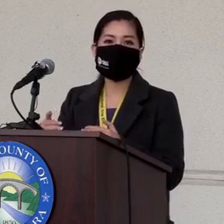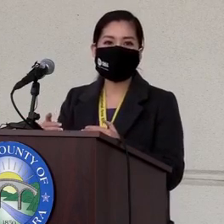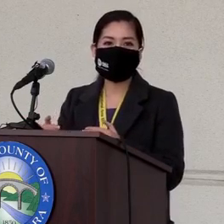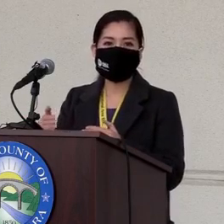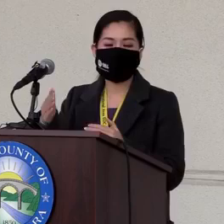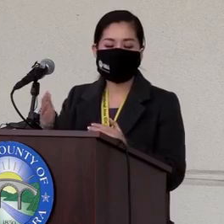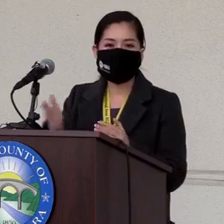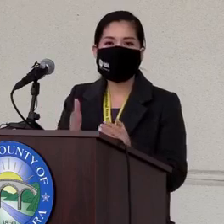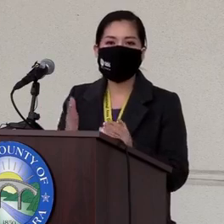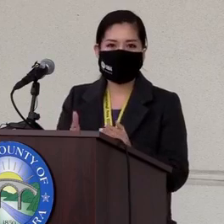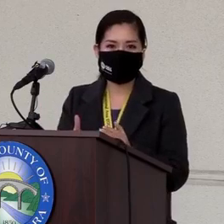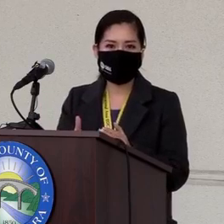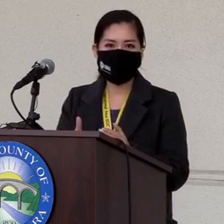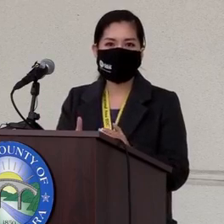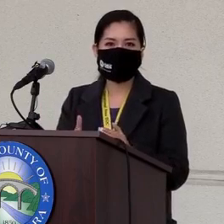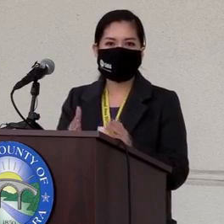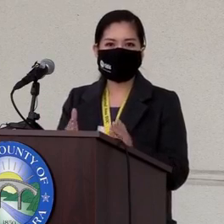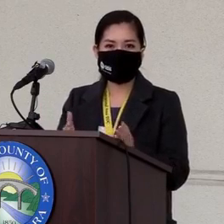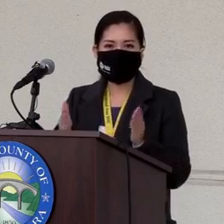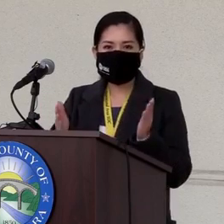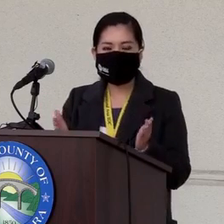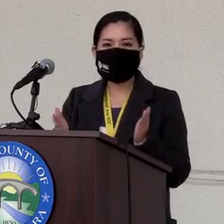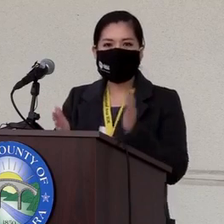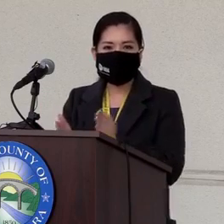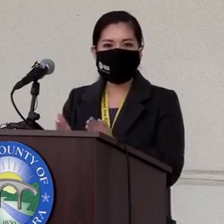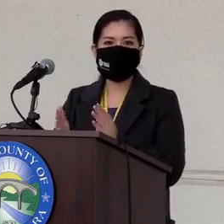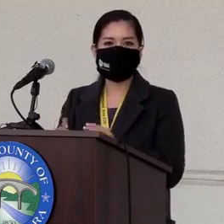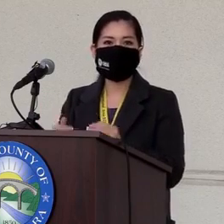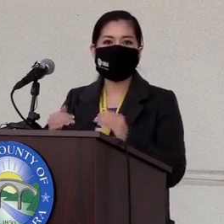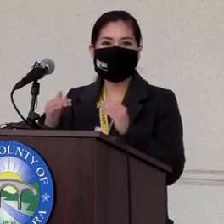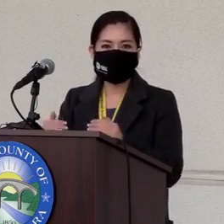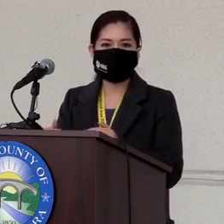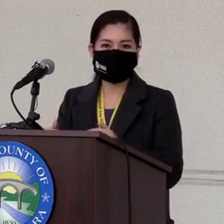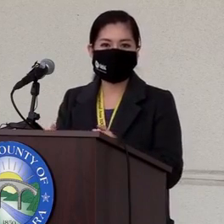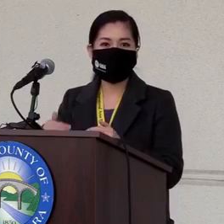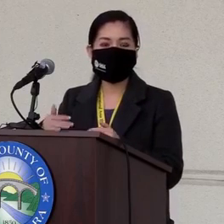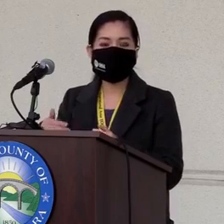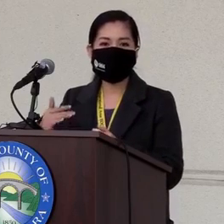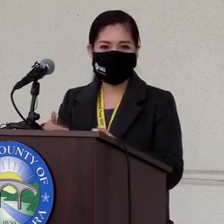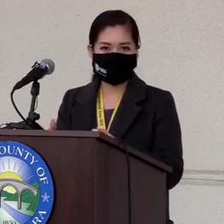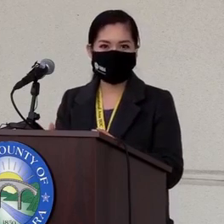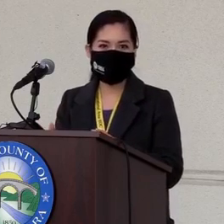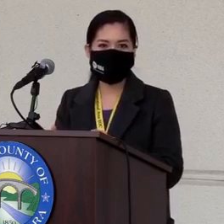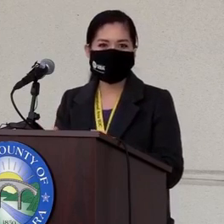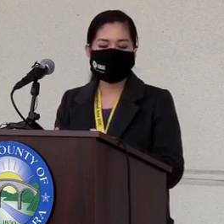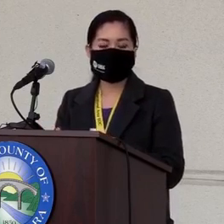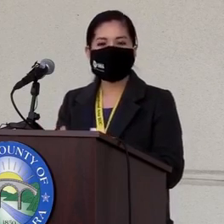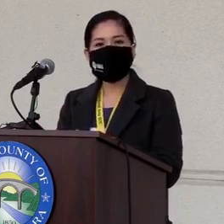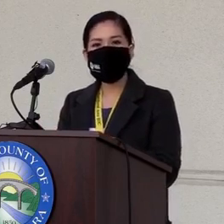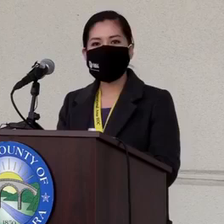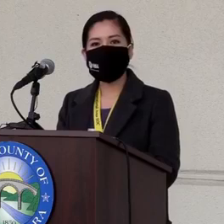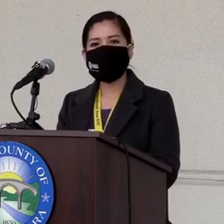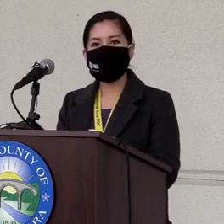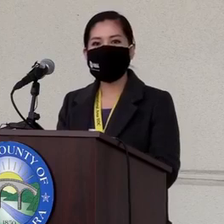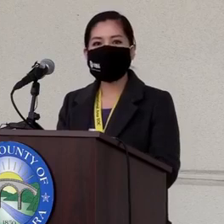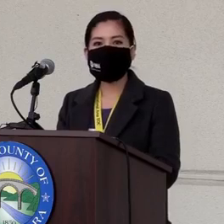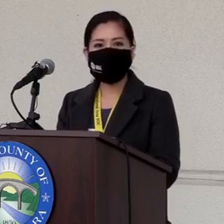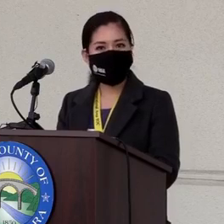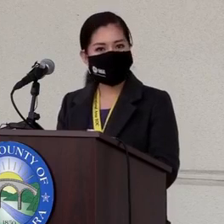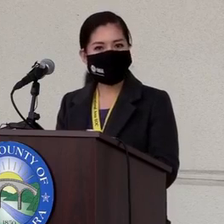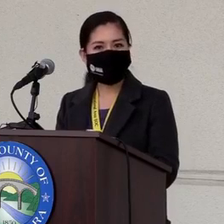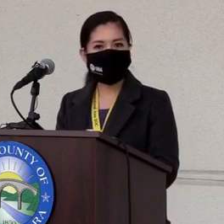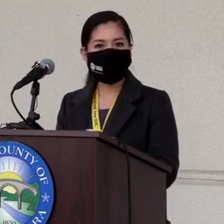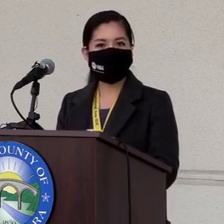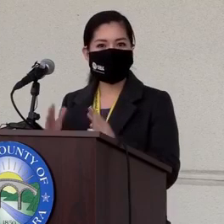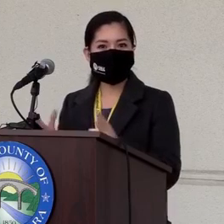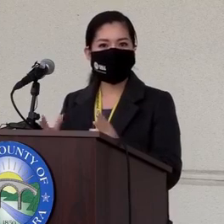sự lây lan này càng nhiều càng tốt, để vaccine đến thì mình có thể ngăn chặn được cái việc này luôn. Nếu như mà quý vị muốn biết thêm